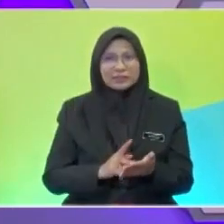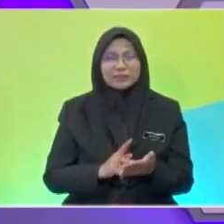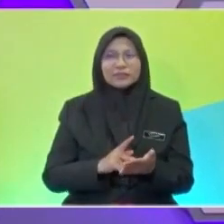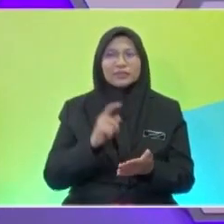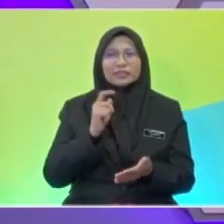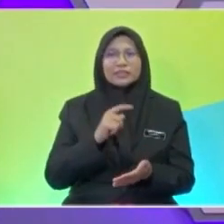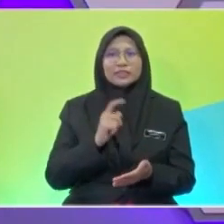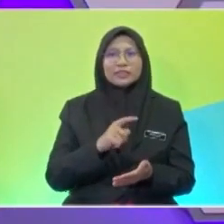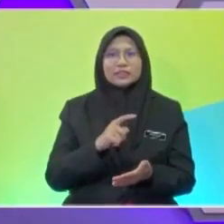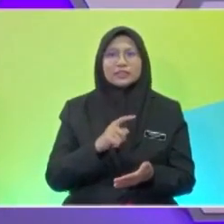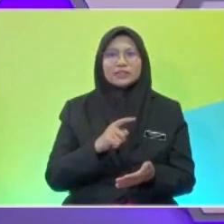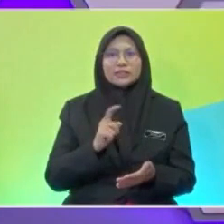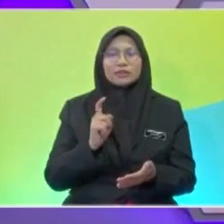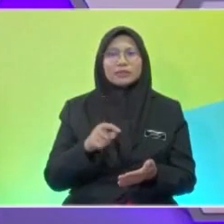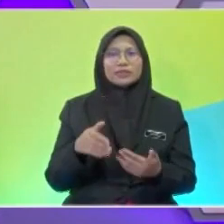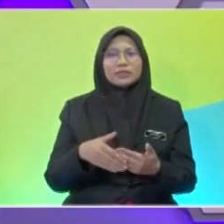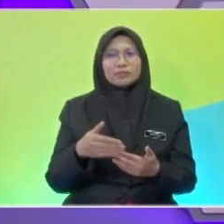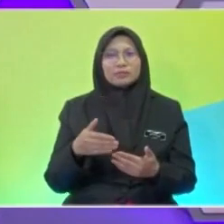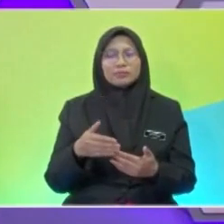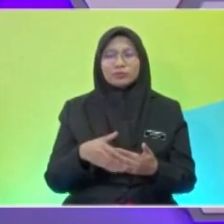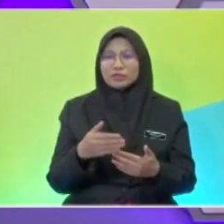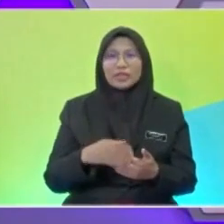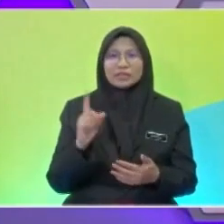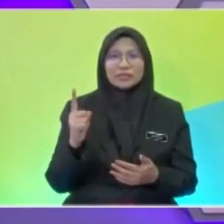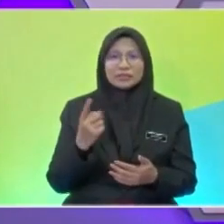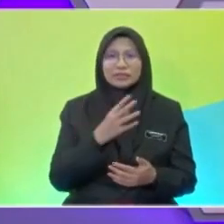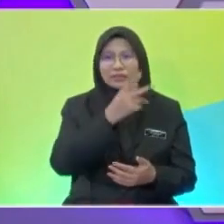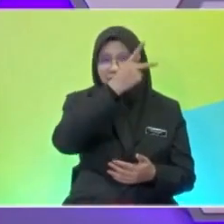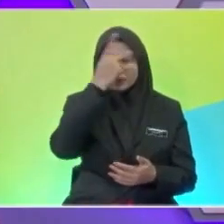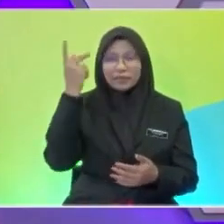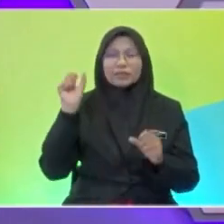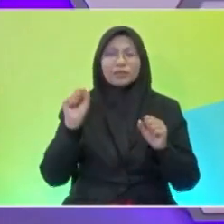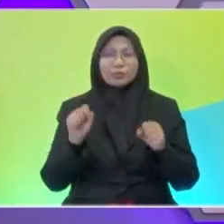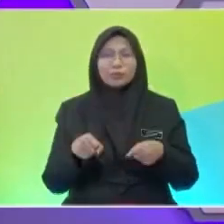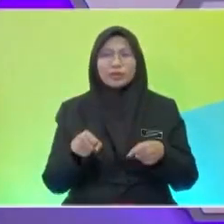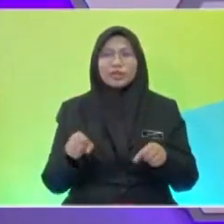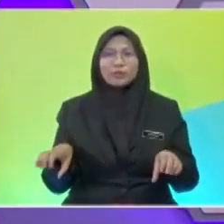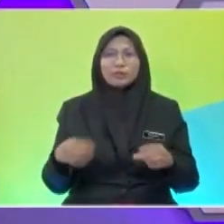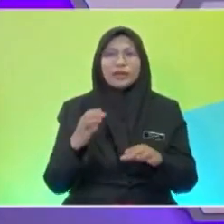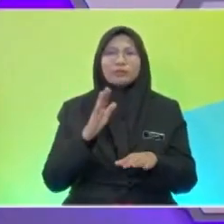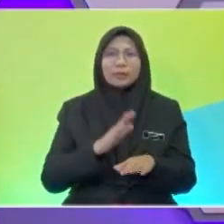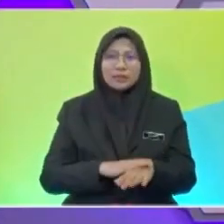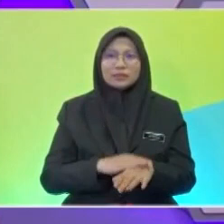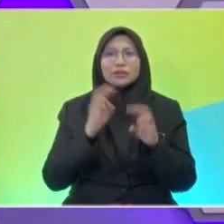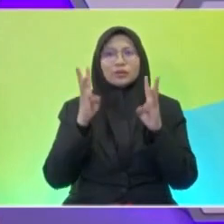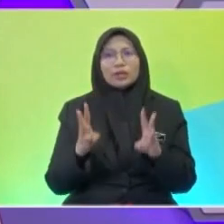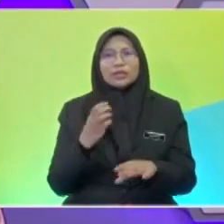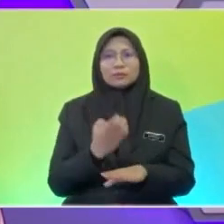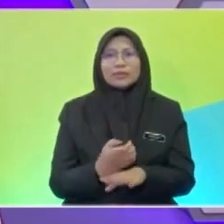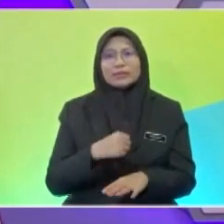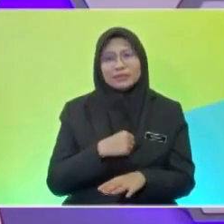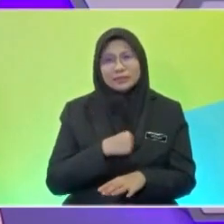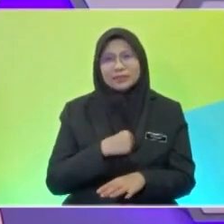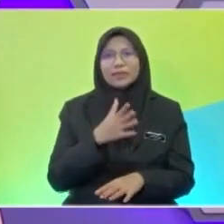yang perlu kita pelajari tetapi juga boleh kita aplikasikan kepada orang lain khususnya kepada ibu bapak